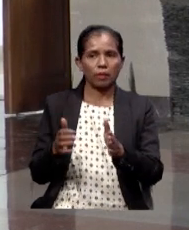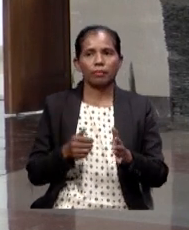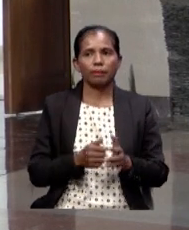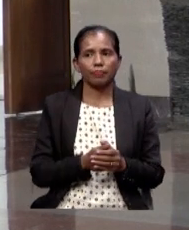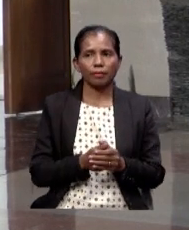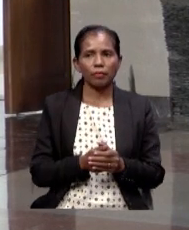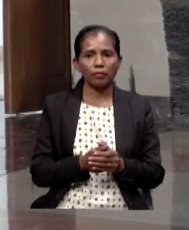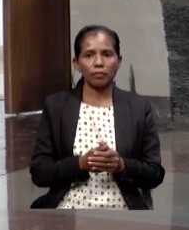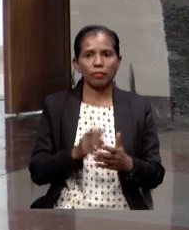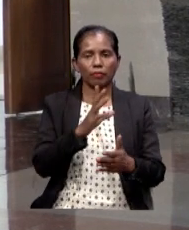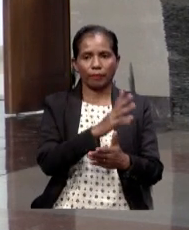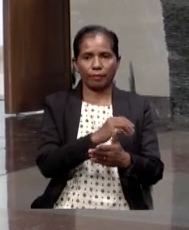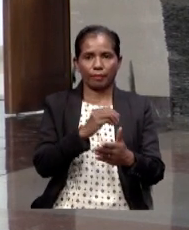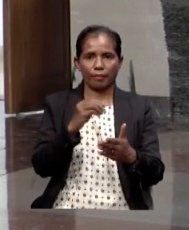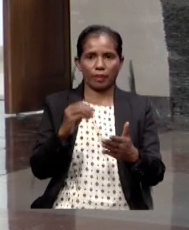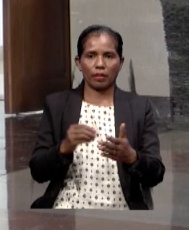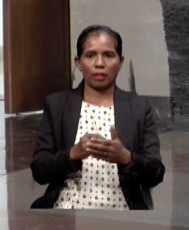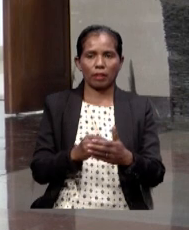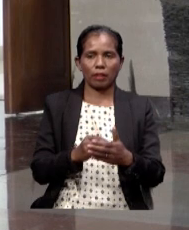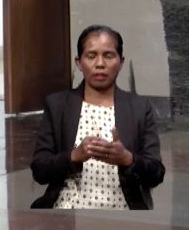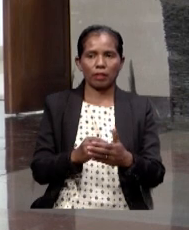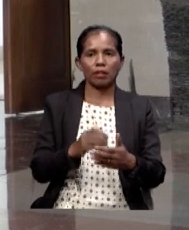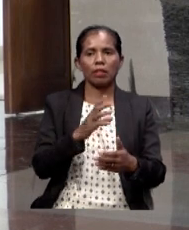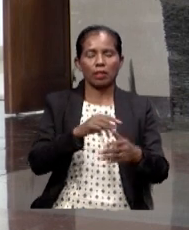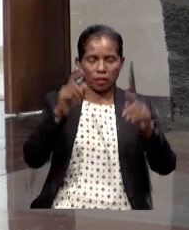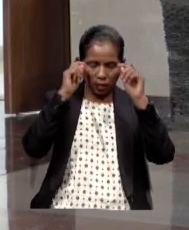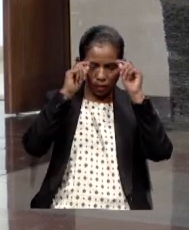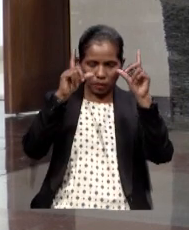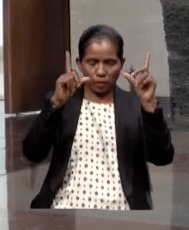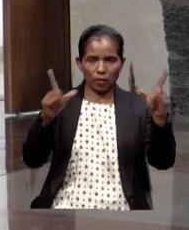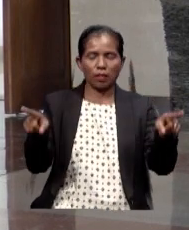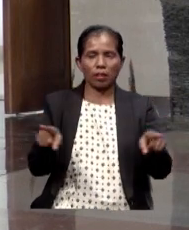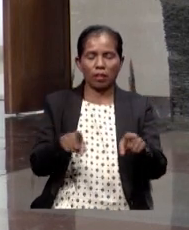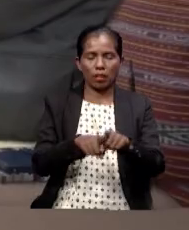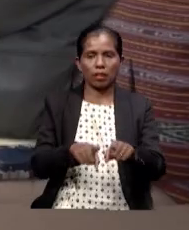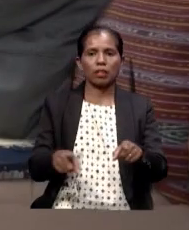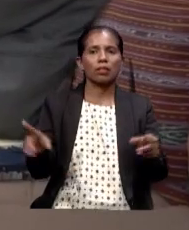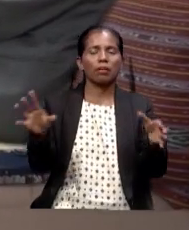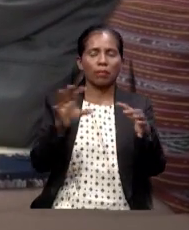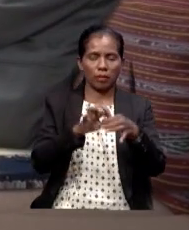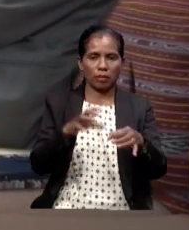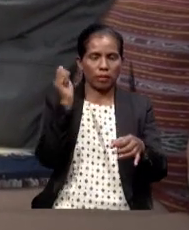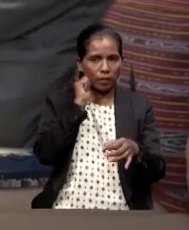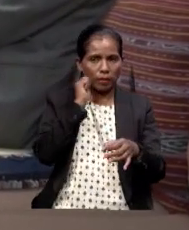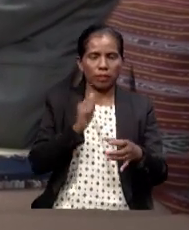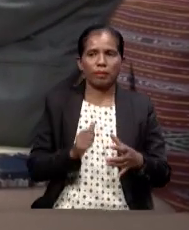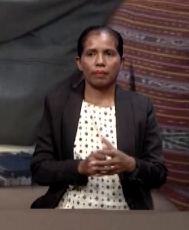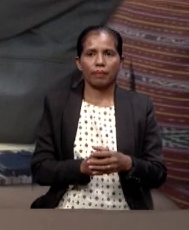membership Indonesia menjadi anggota ASEAN diplomatik